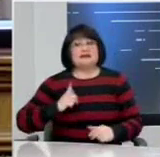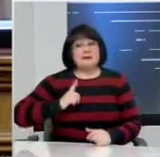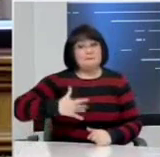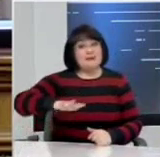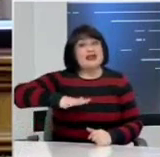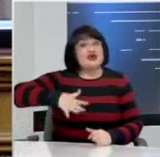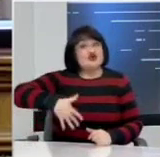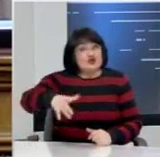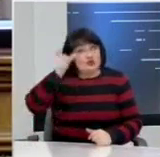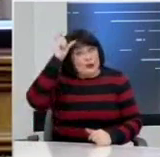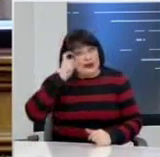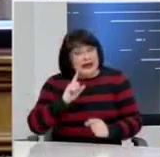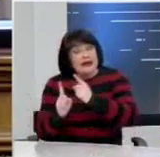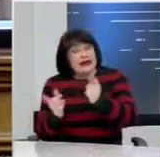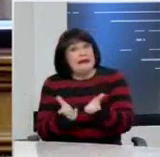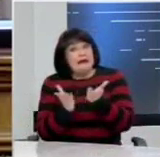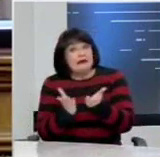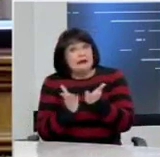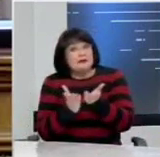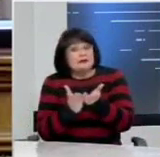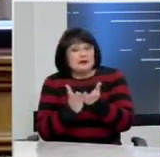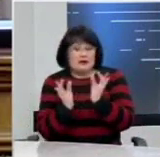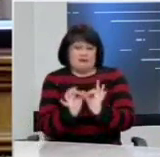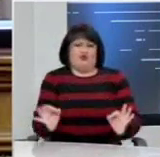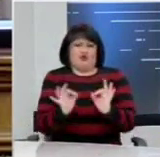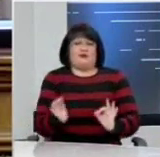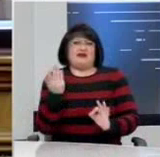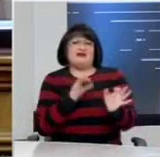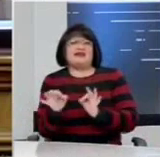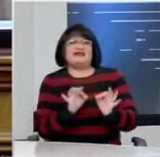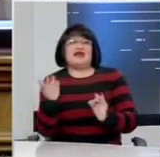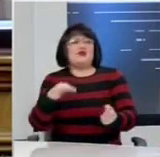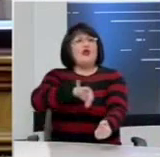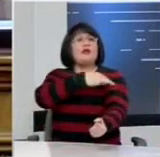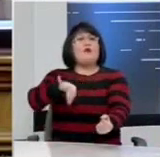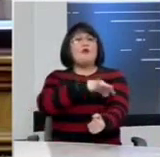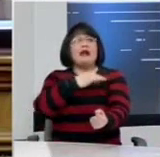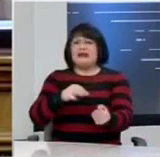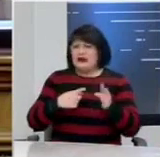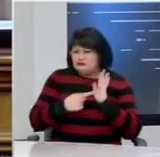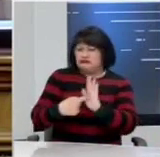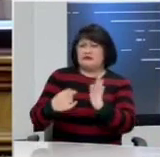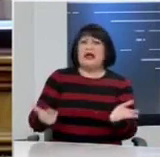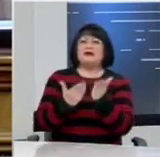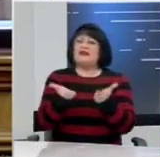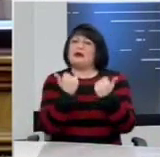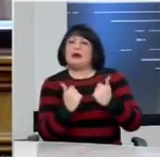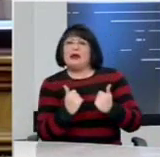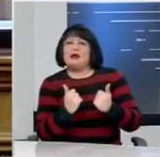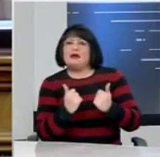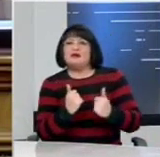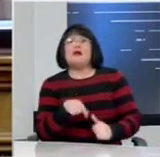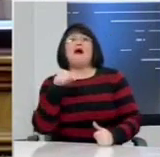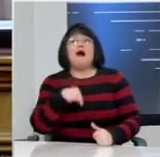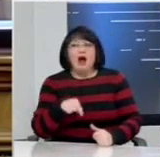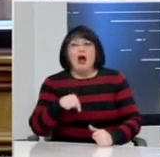πιθανότητα να συμβεί, όχι μόνο δεν είχε προετοιμάσει κανένα σχέδιο διπλωματικής αντίδρασης, αλλά κατελήφθηκε από